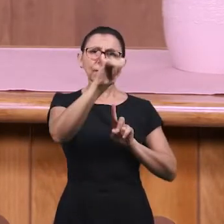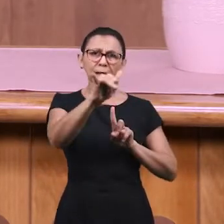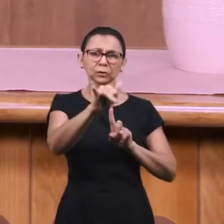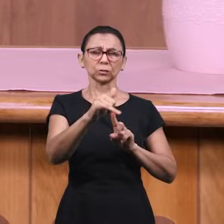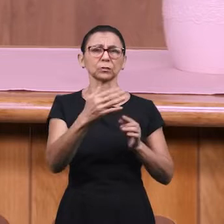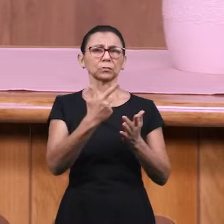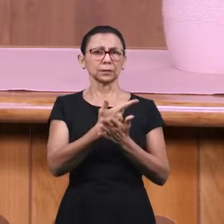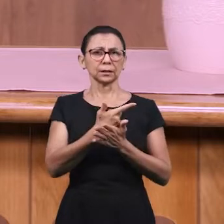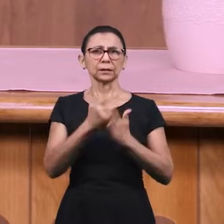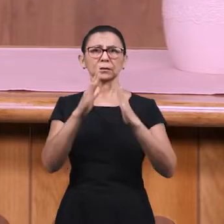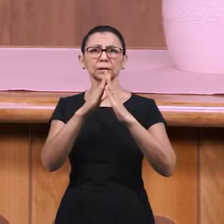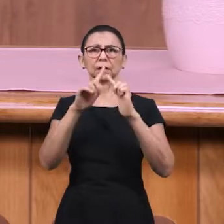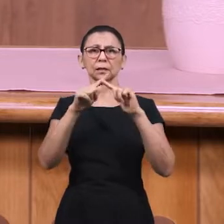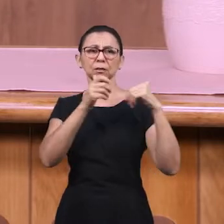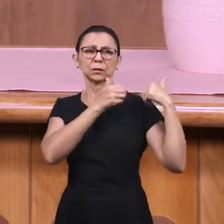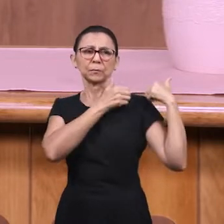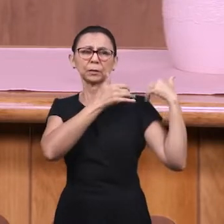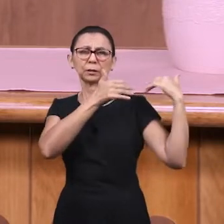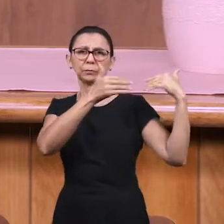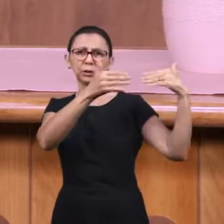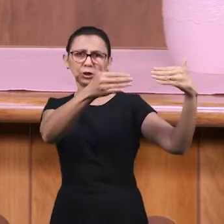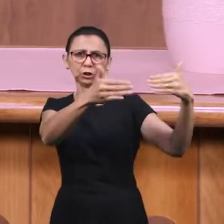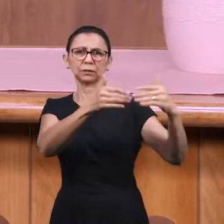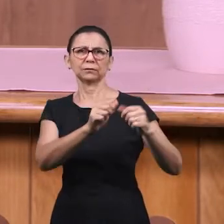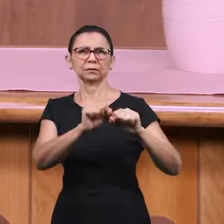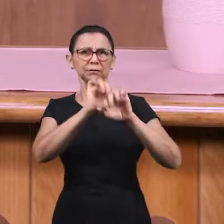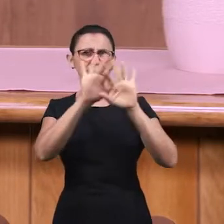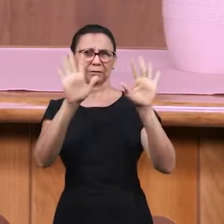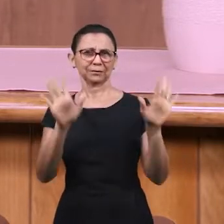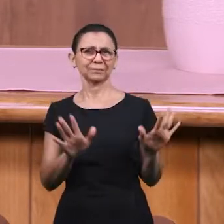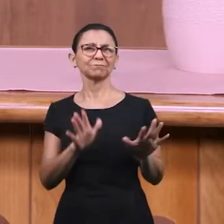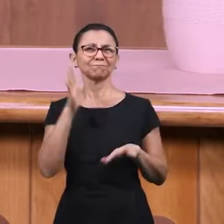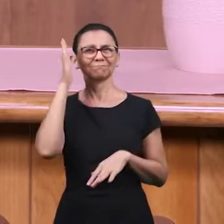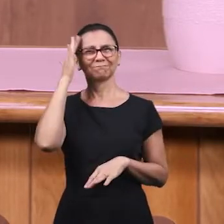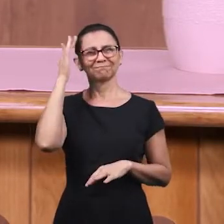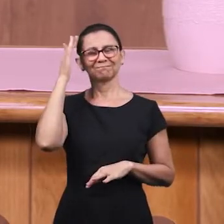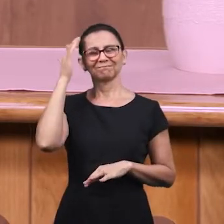ранняя церковь, чем мы живем сейчас. Это очень ясно.